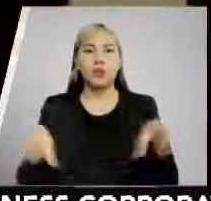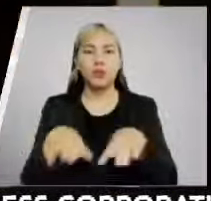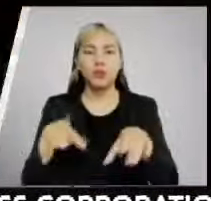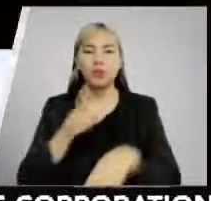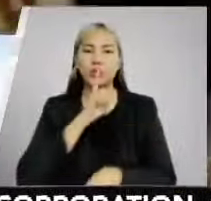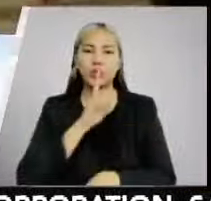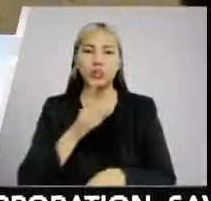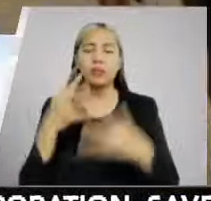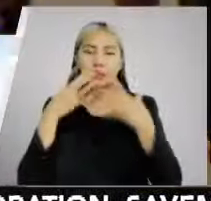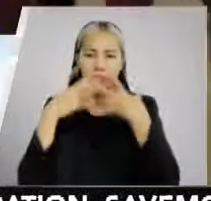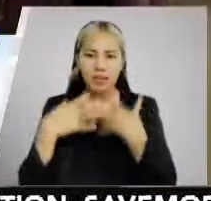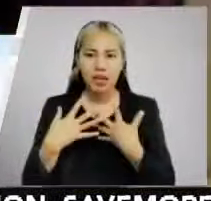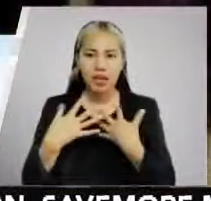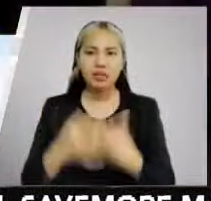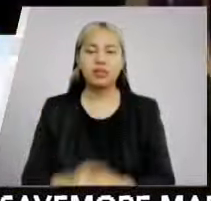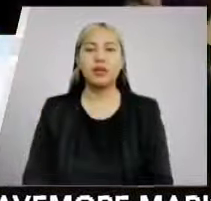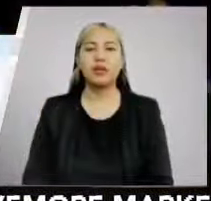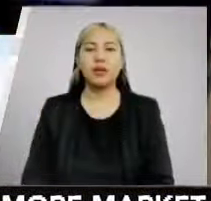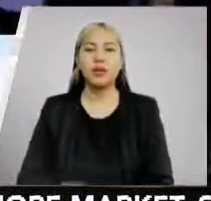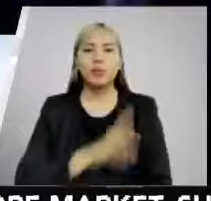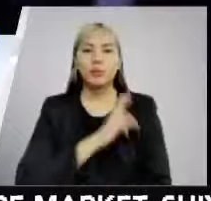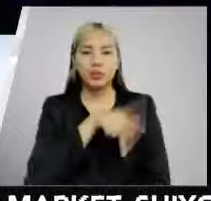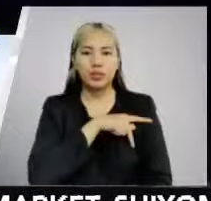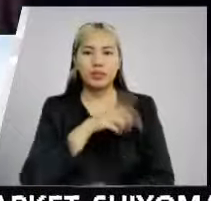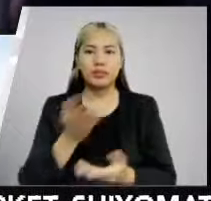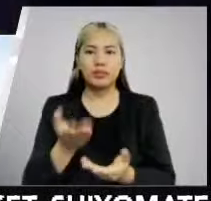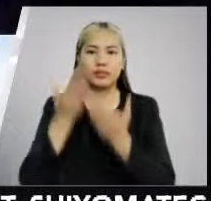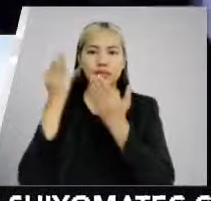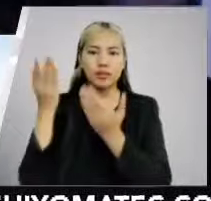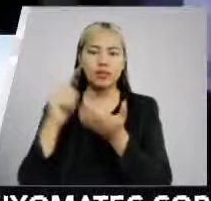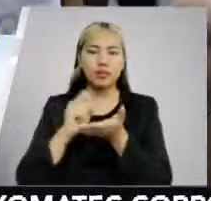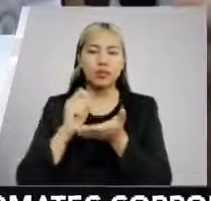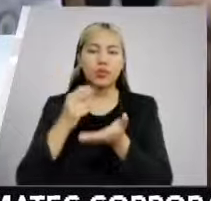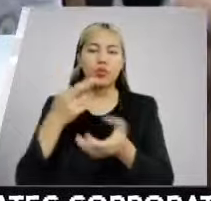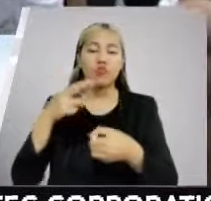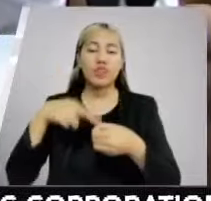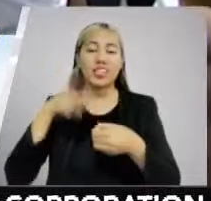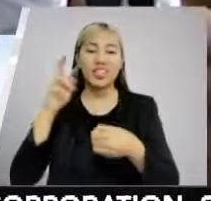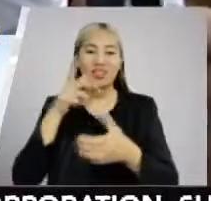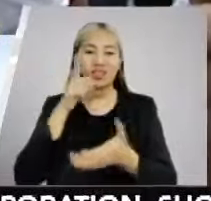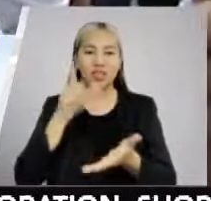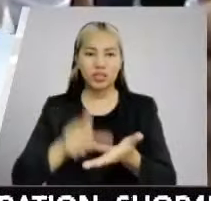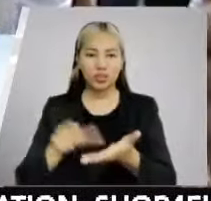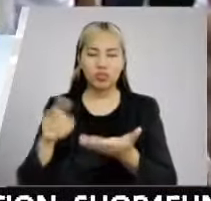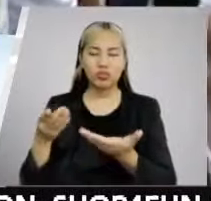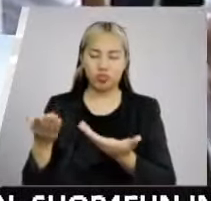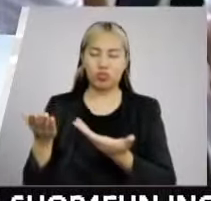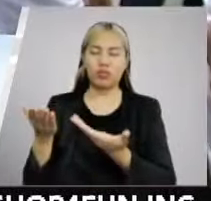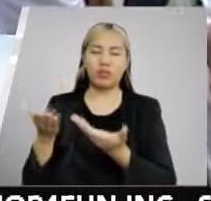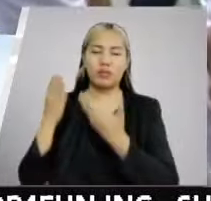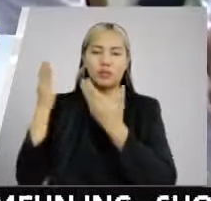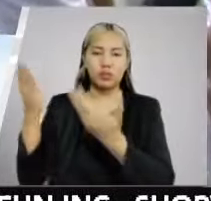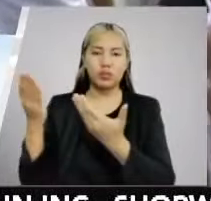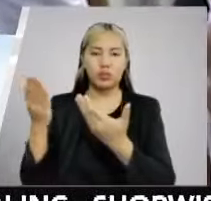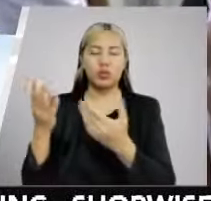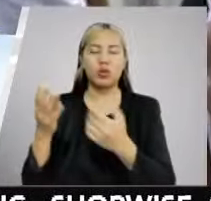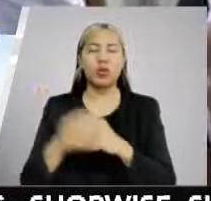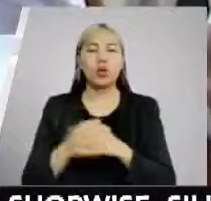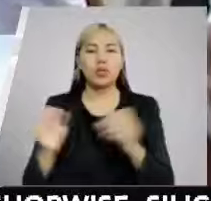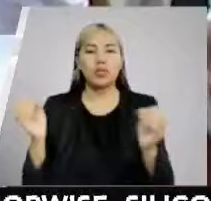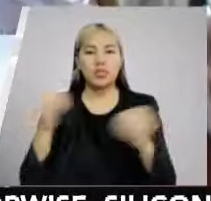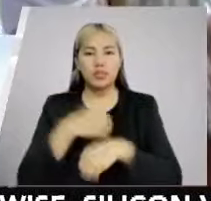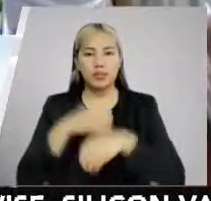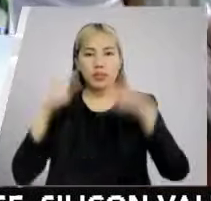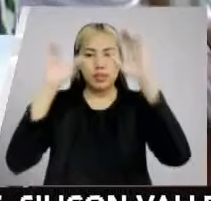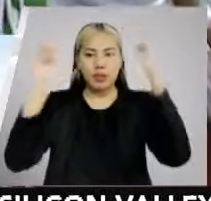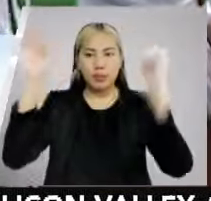Personal daw niyang iniabot ang kanyang resignation letter kay Pangulong Bongbong Marcos. Pumunta ako sa opisina ni Pangulong Marcos at